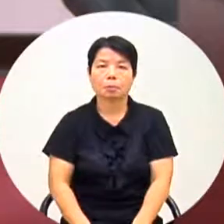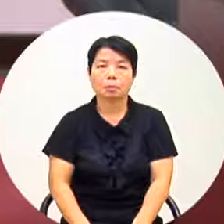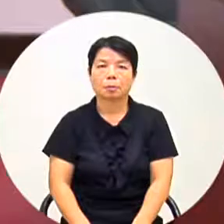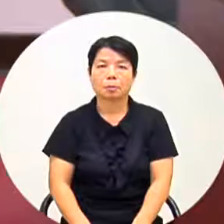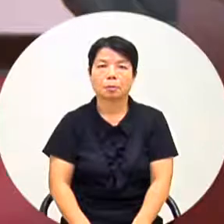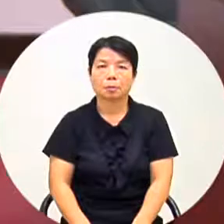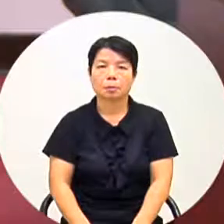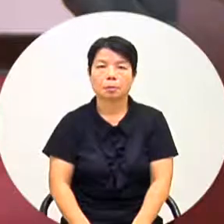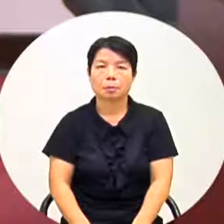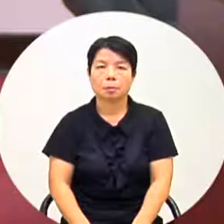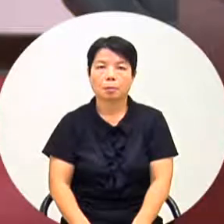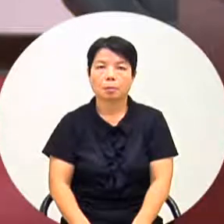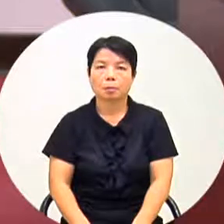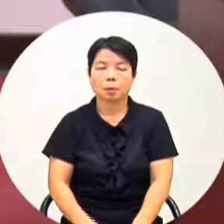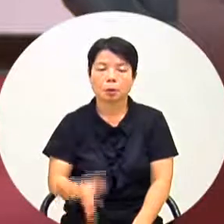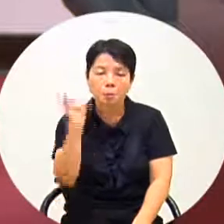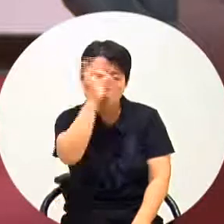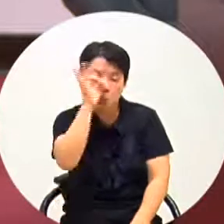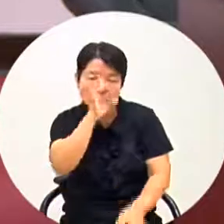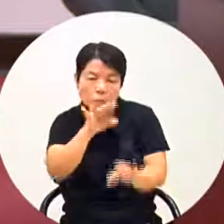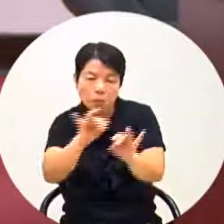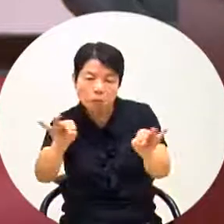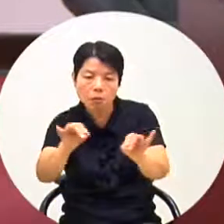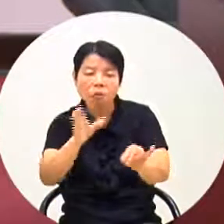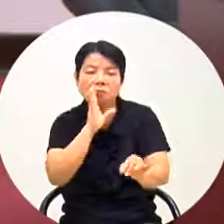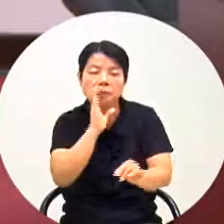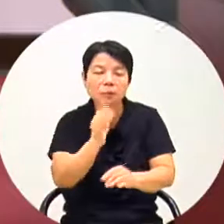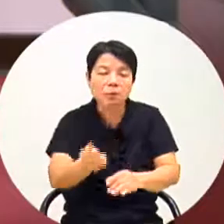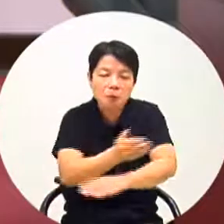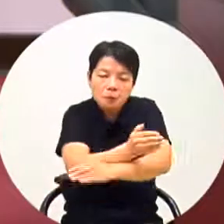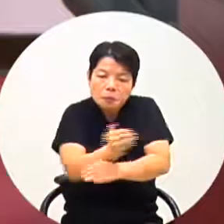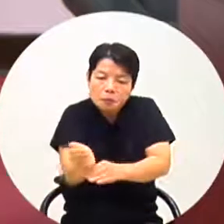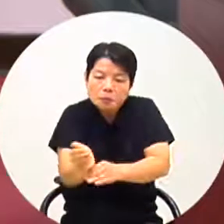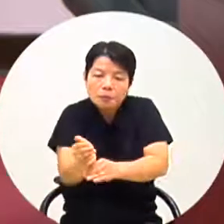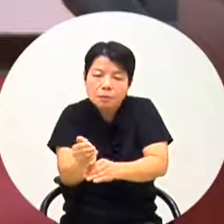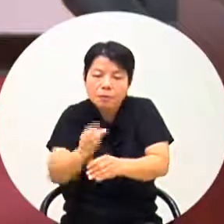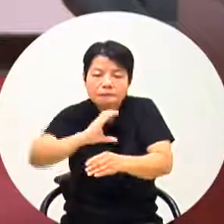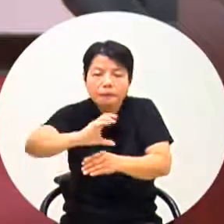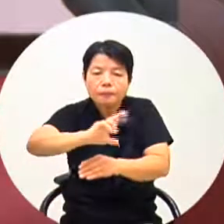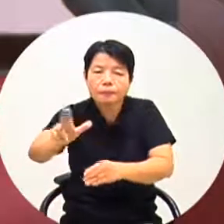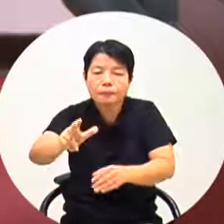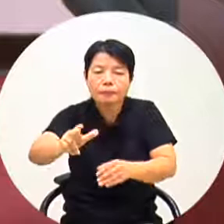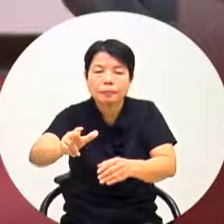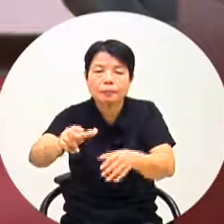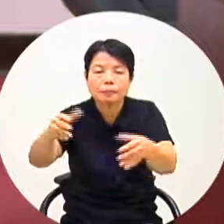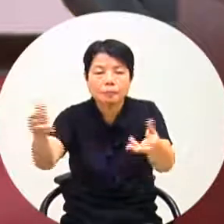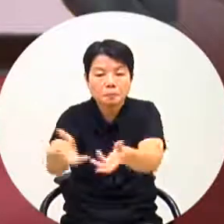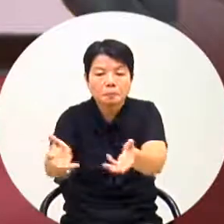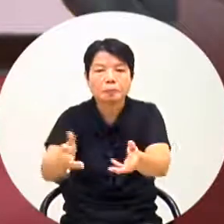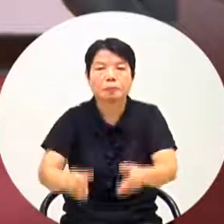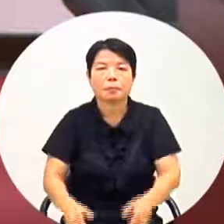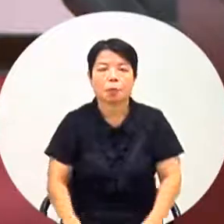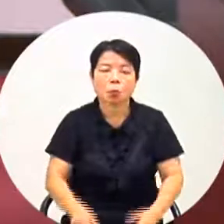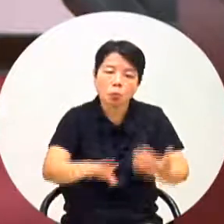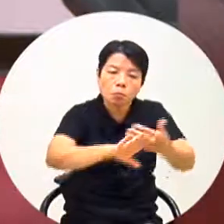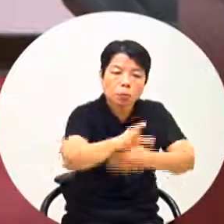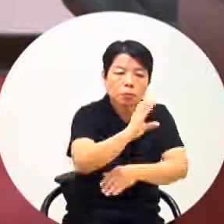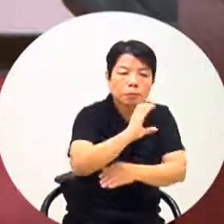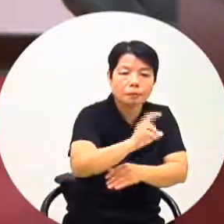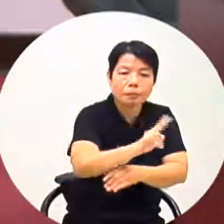找的地方是要用造证的方式，还是你们要用什么样的一个方式哈